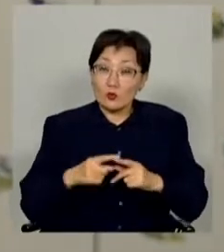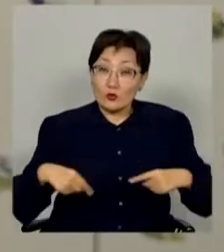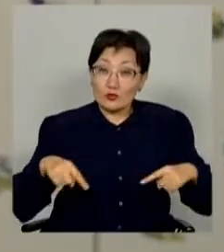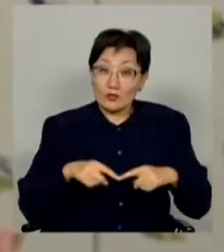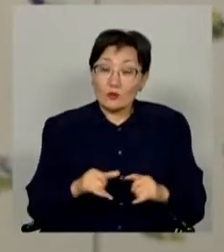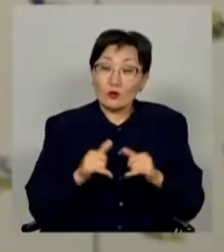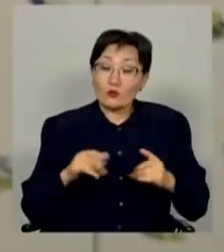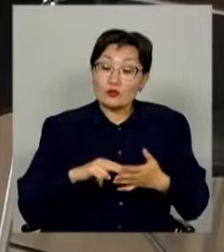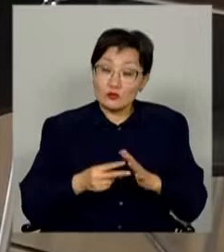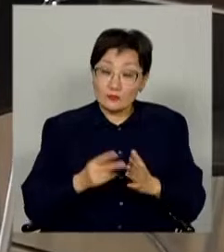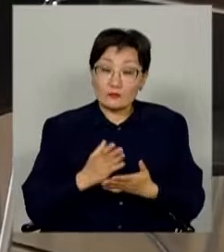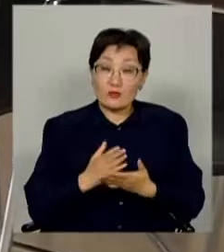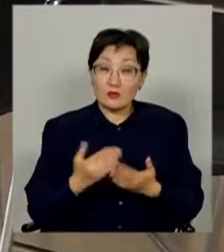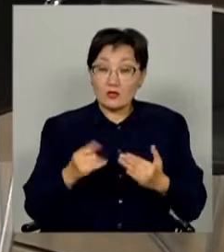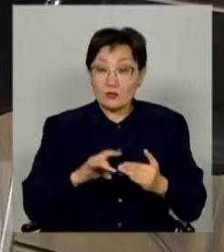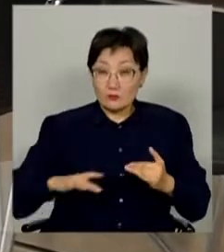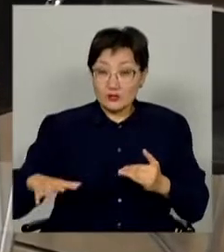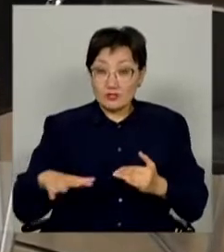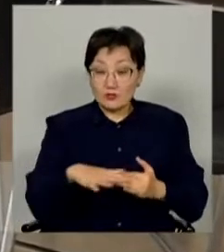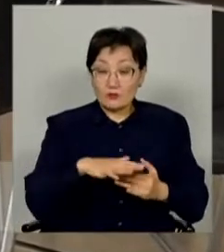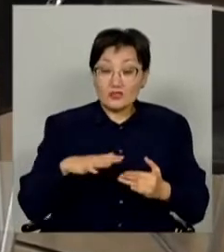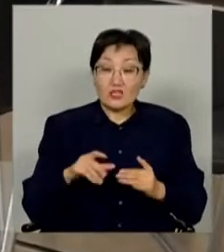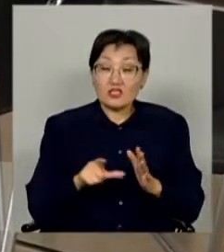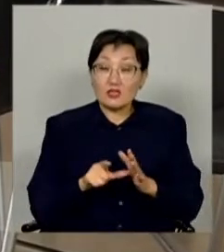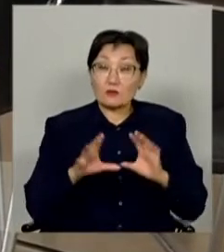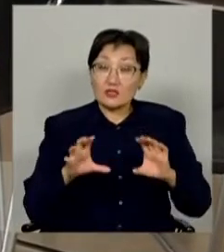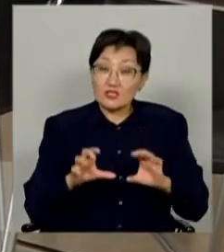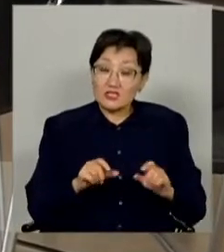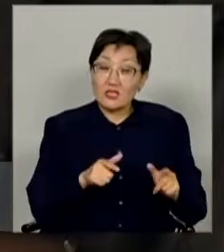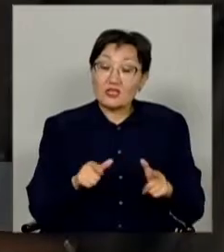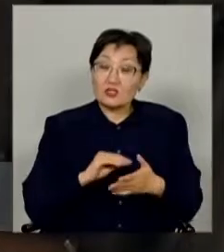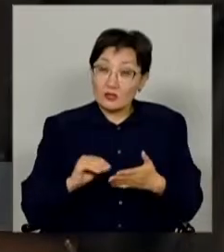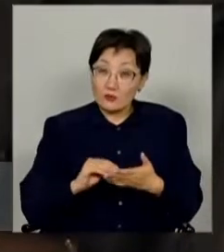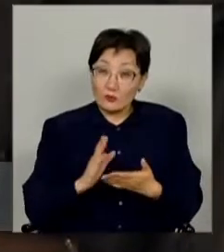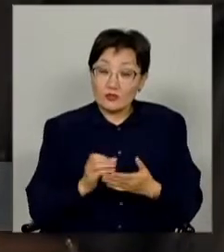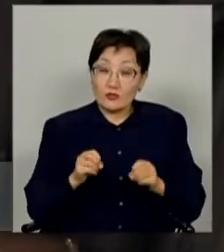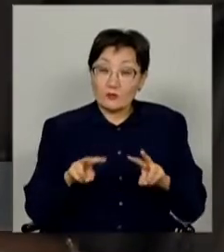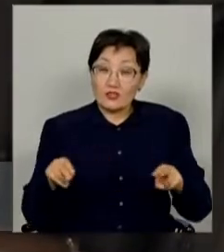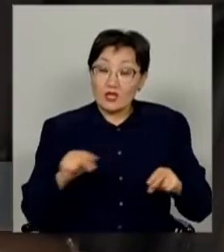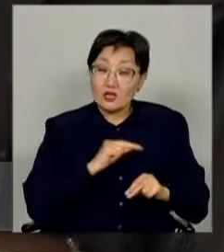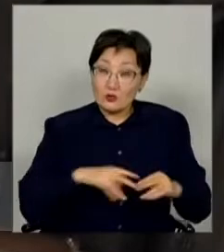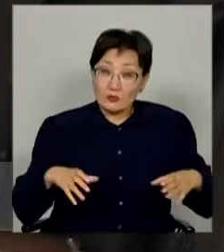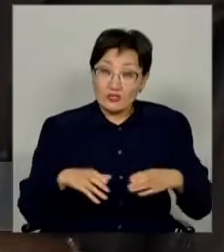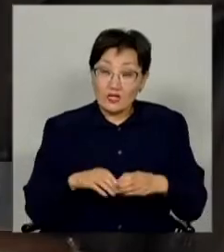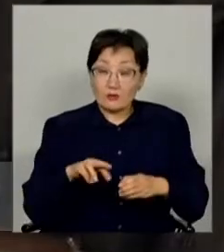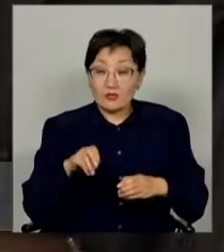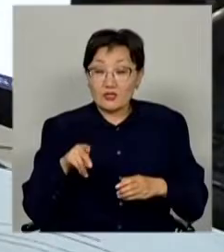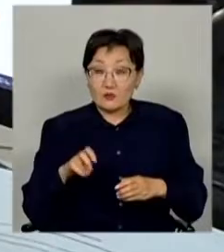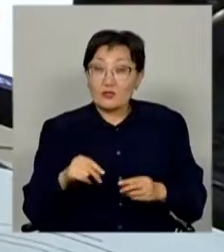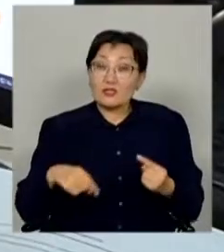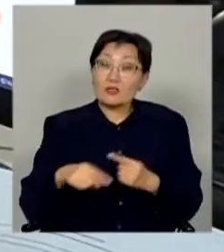де жоспарымда бар. Қазір республика төңірегінде салық кодексі әзірленіп жатыр. Арнайы жұмыс тобының құрамында Атамекен